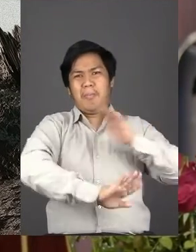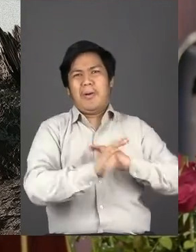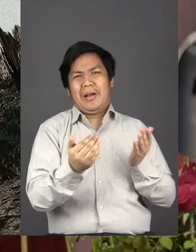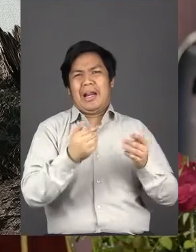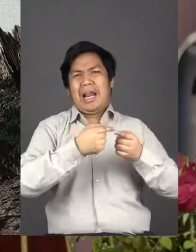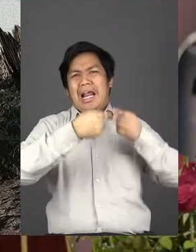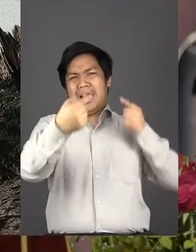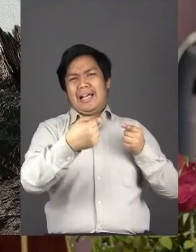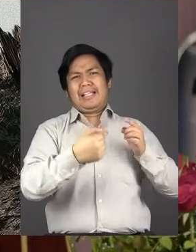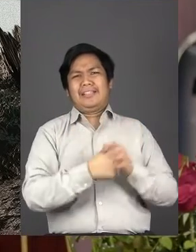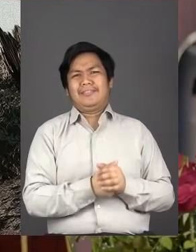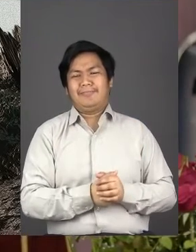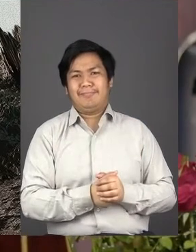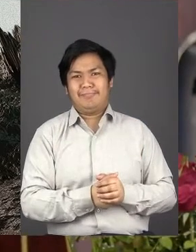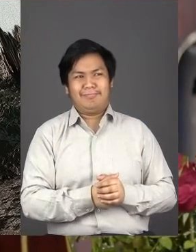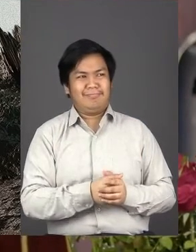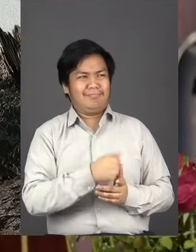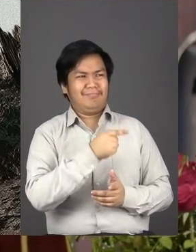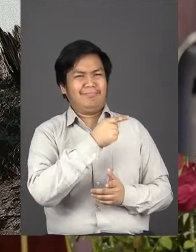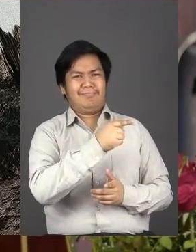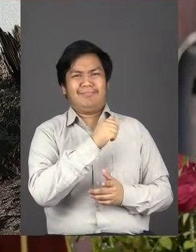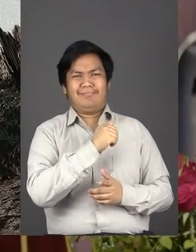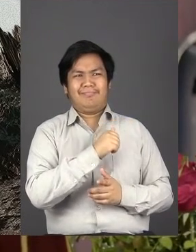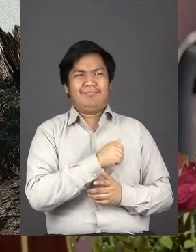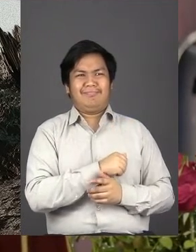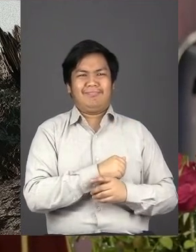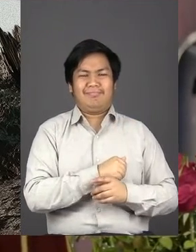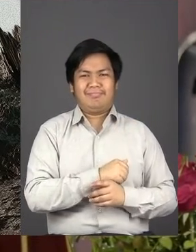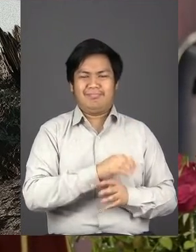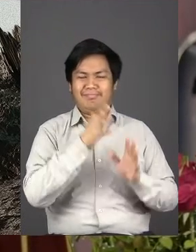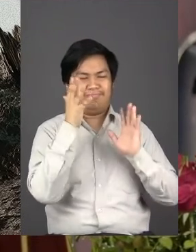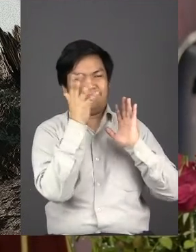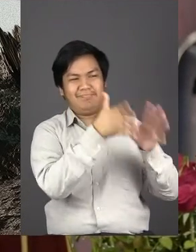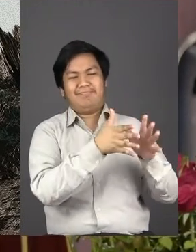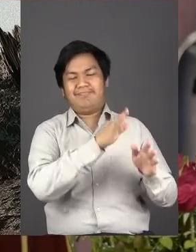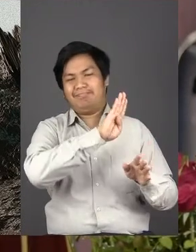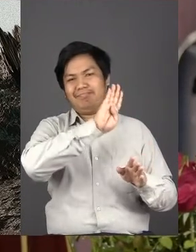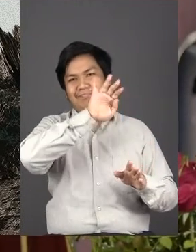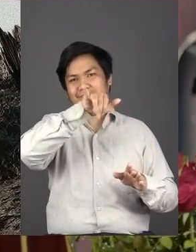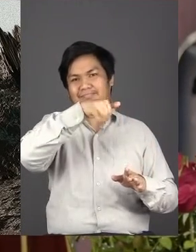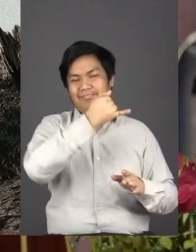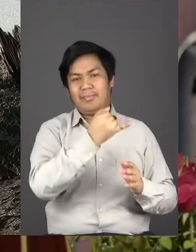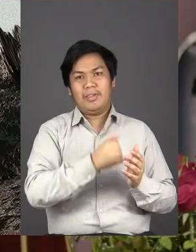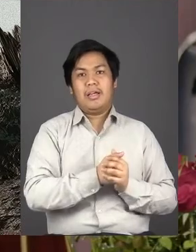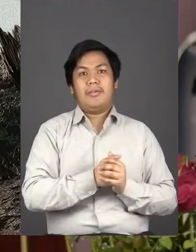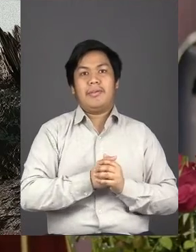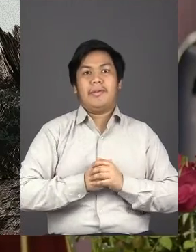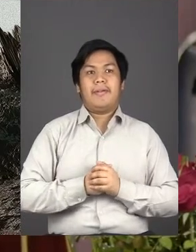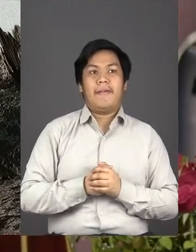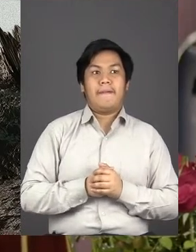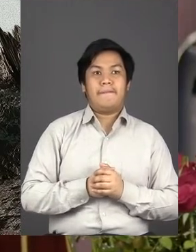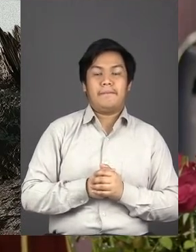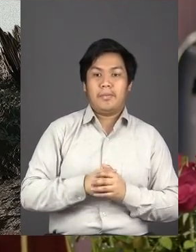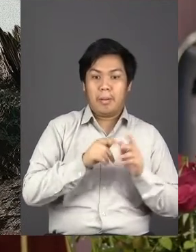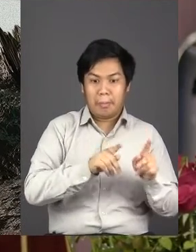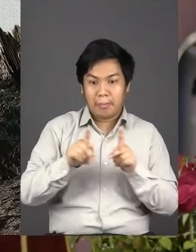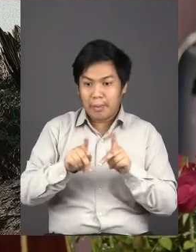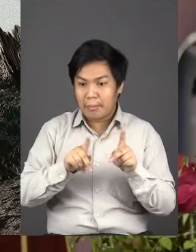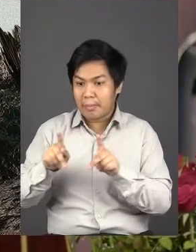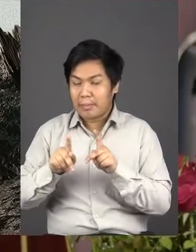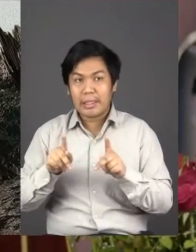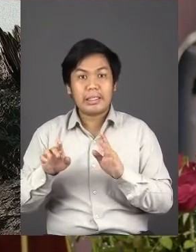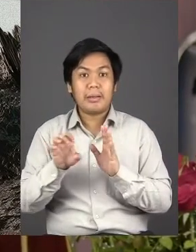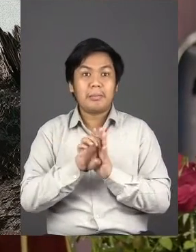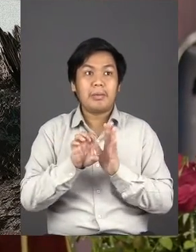So hindi na siya cool. Huwag na lang natin siyang isama. O magpaplano tayo ng mga